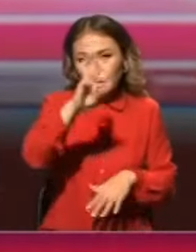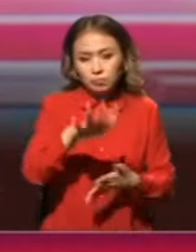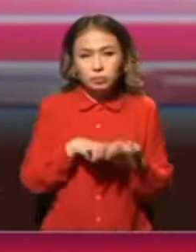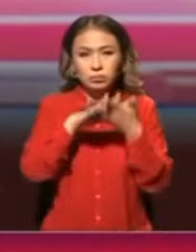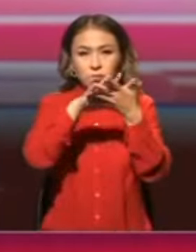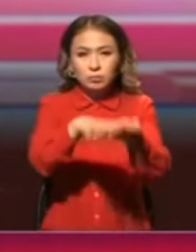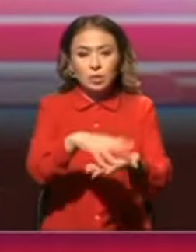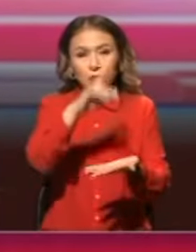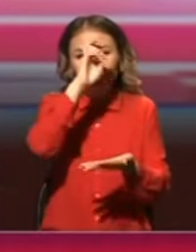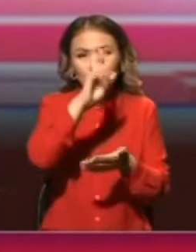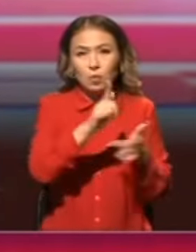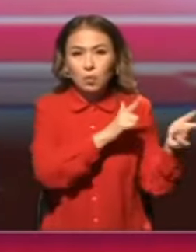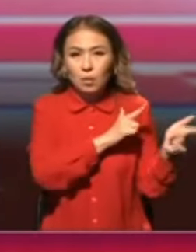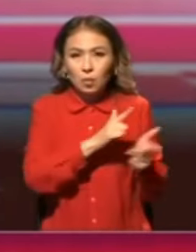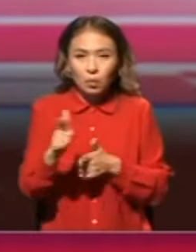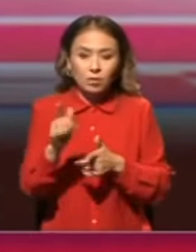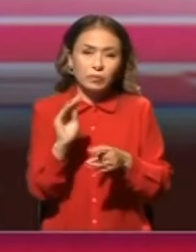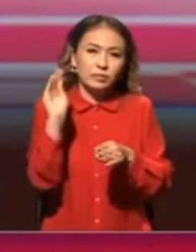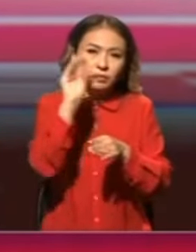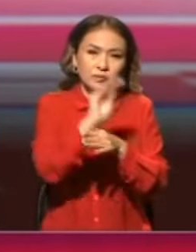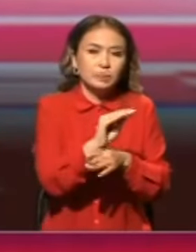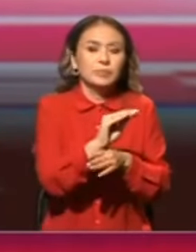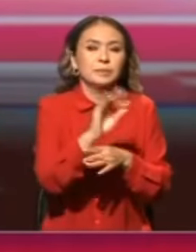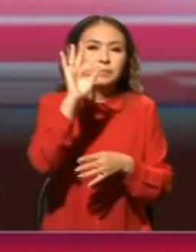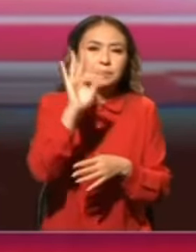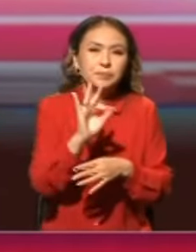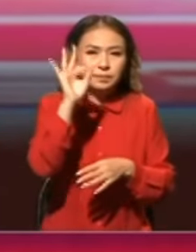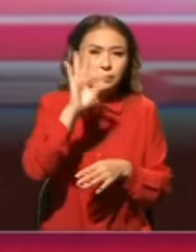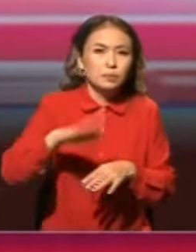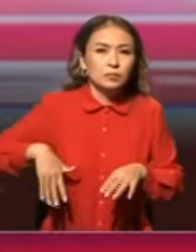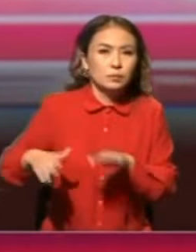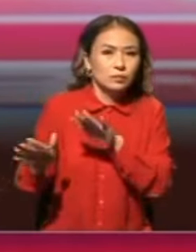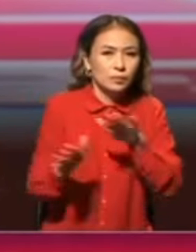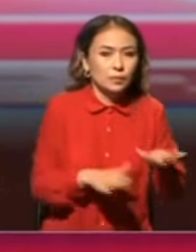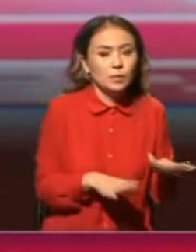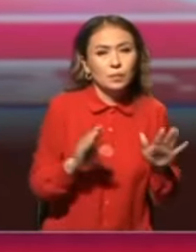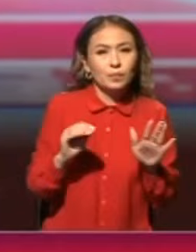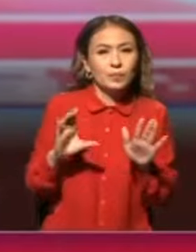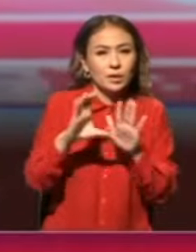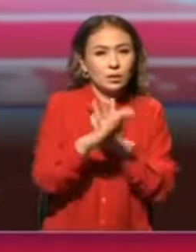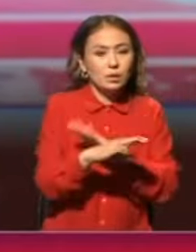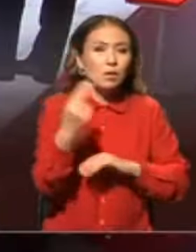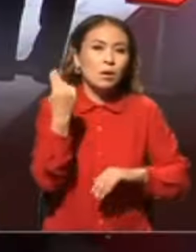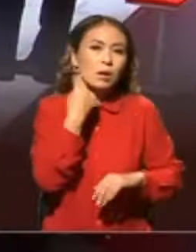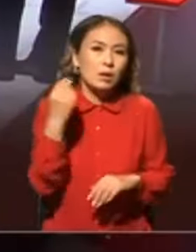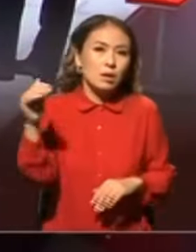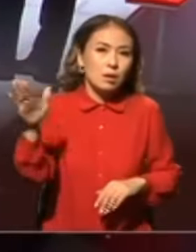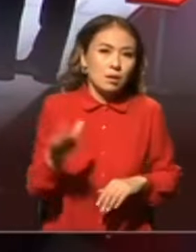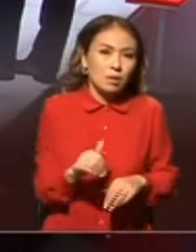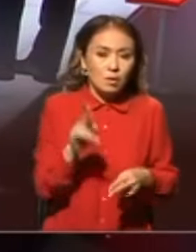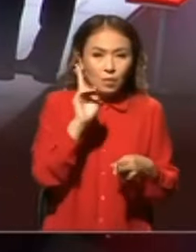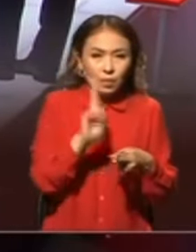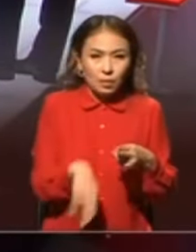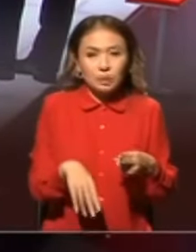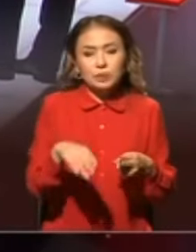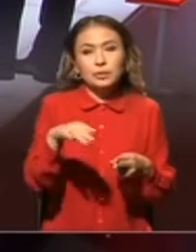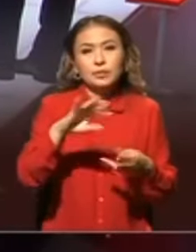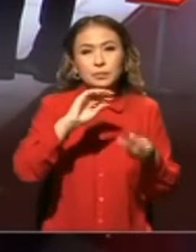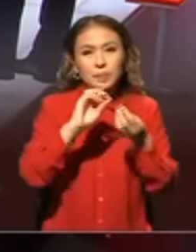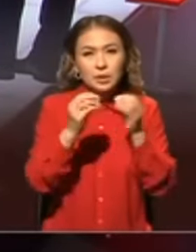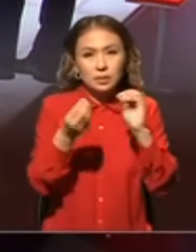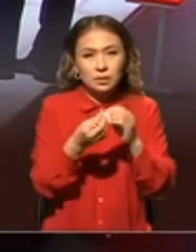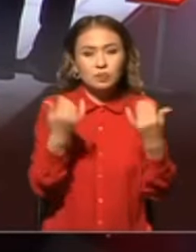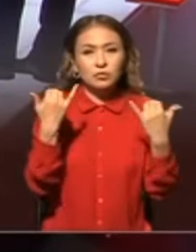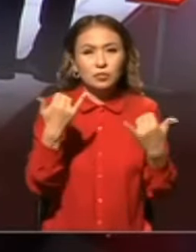мемлекет қарастыра отырып, оның үстіндегі пайызын содан кейін субсидиялайды, қарыз алғаннан кейін. Енді бұл мәселе тетік.